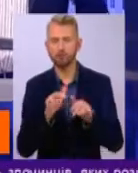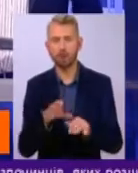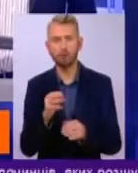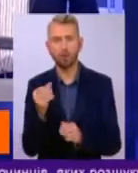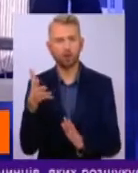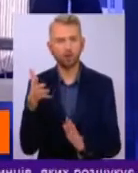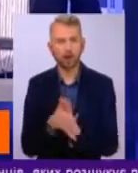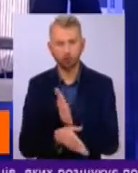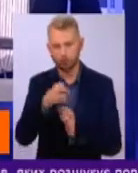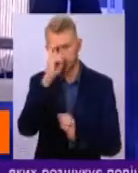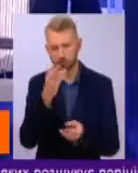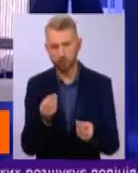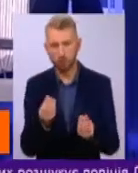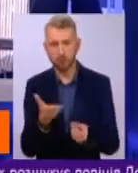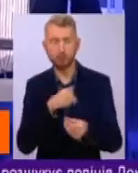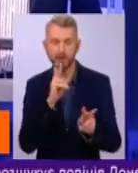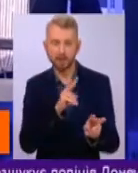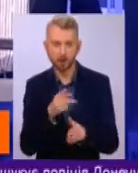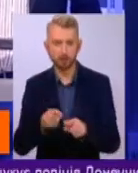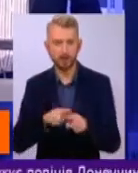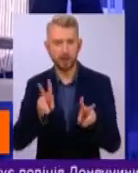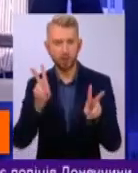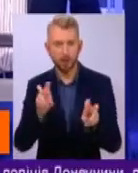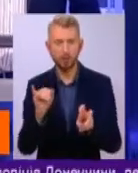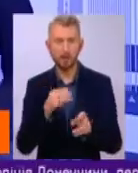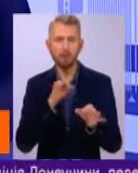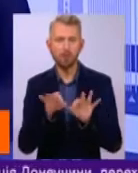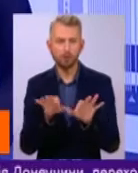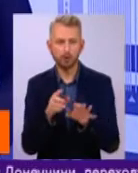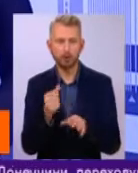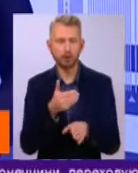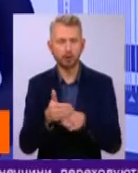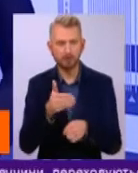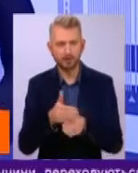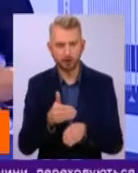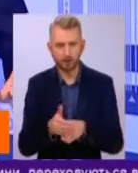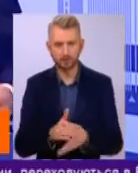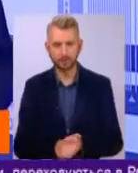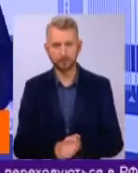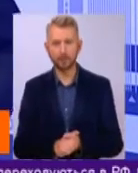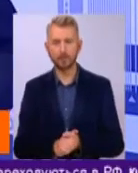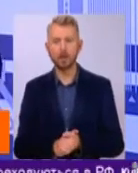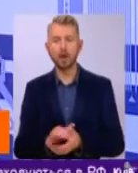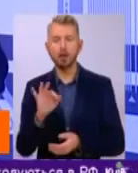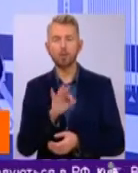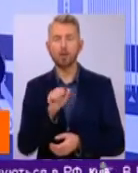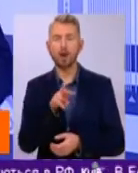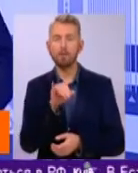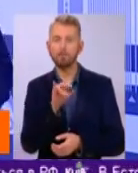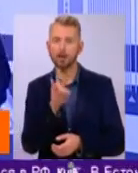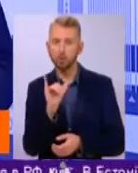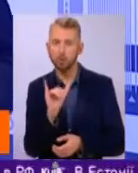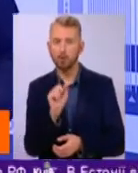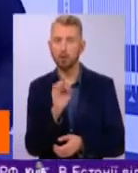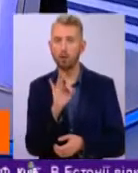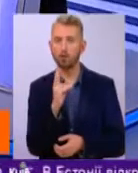розтрату держкоштів. Ми стежимо за цією темою і прокоментуємо трохи пізніше. А ну про Аміну Окуєву будемо говорити